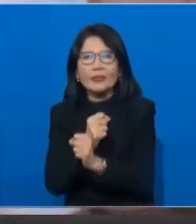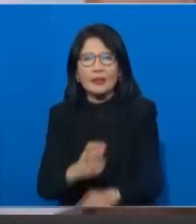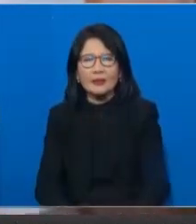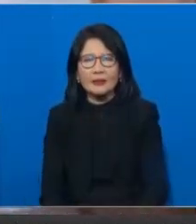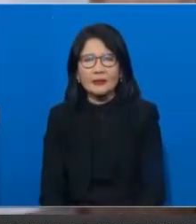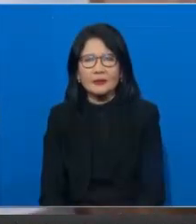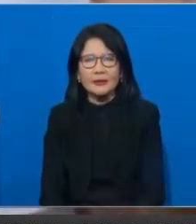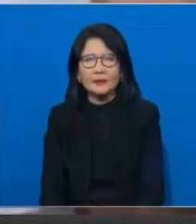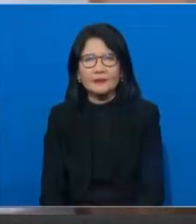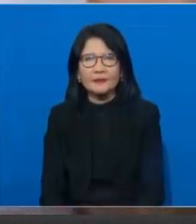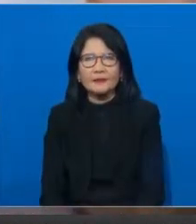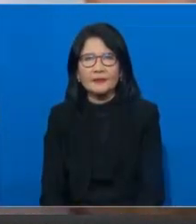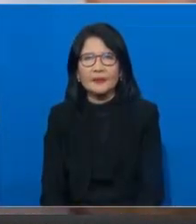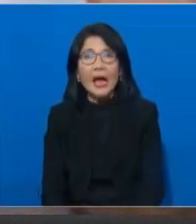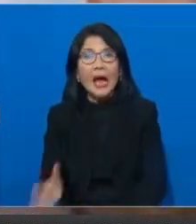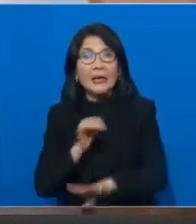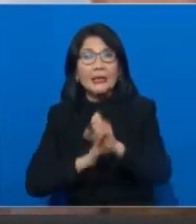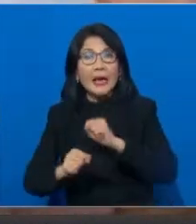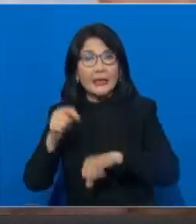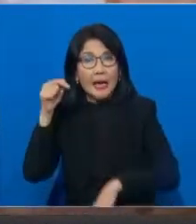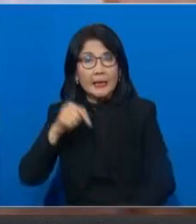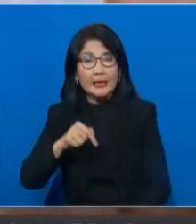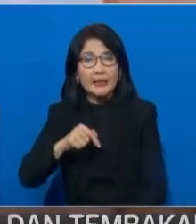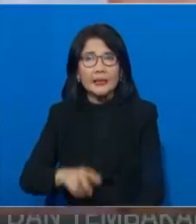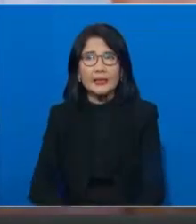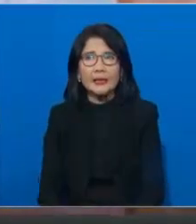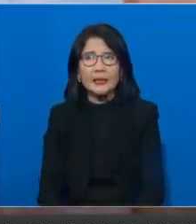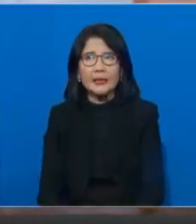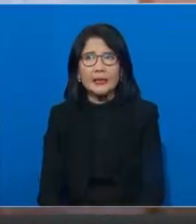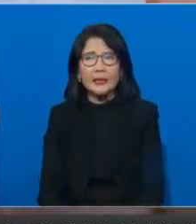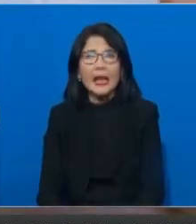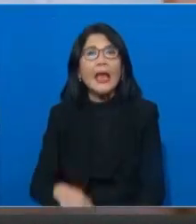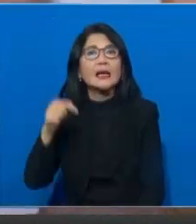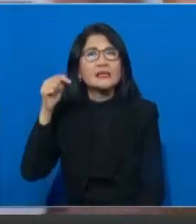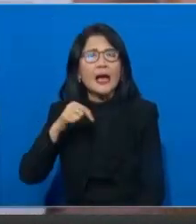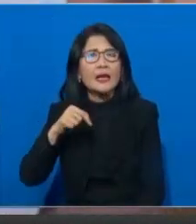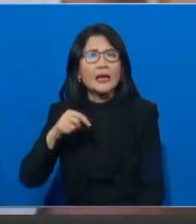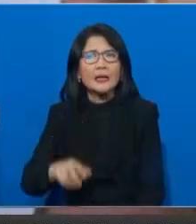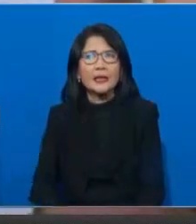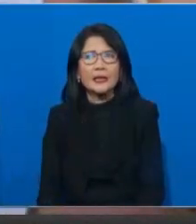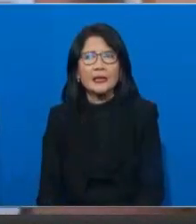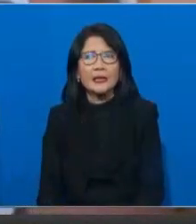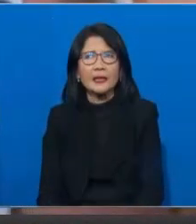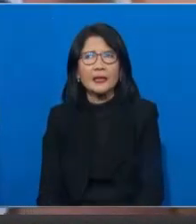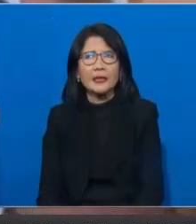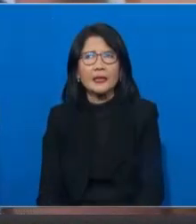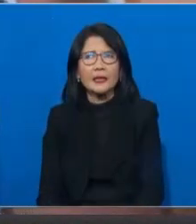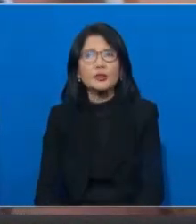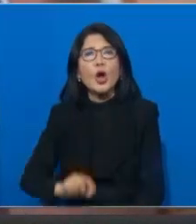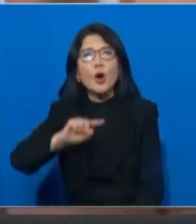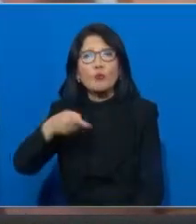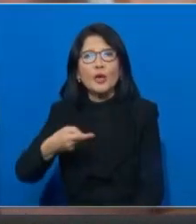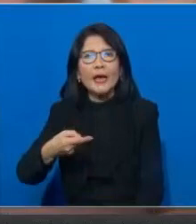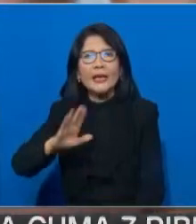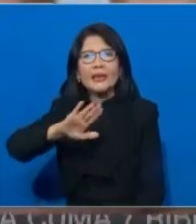Kemudian kegiatan seperti ini yang kami lakukan saat ini itu kami mulai sejak Ramadan kemarin